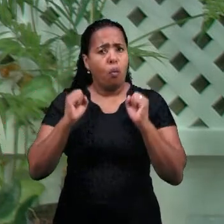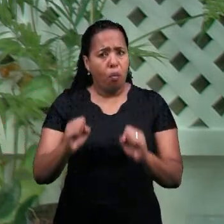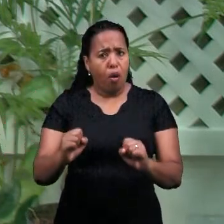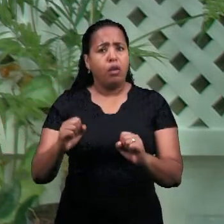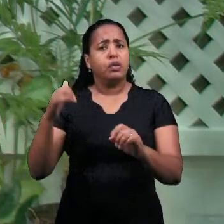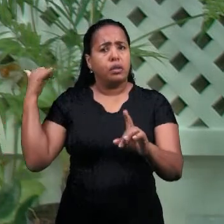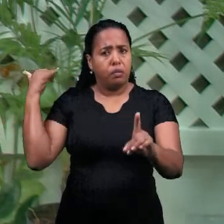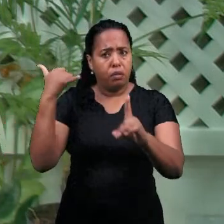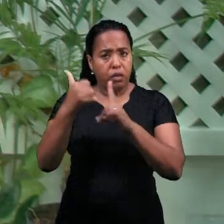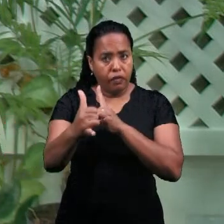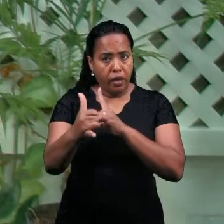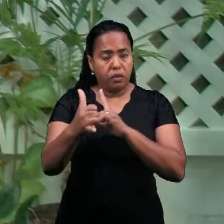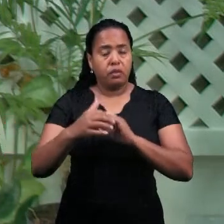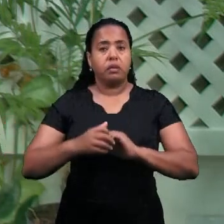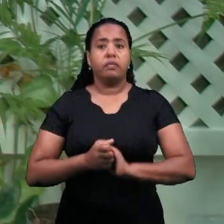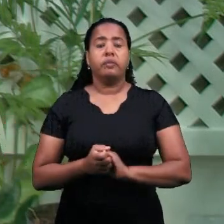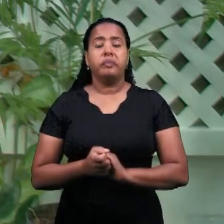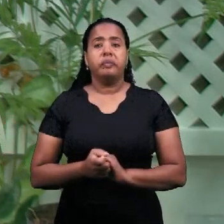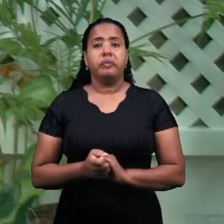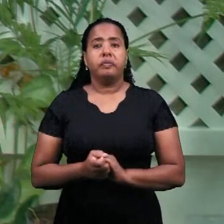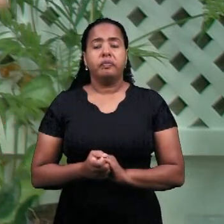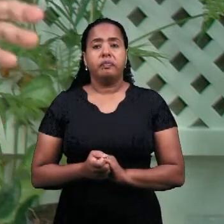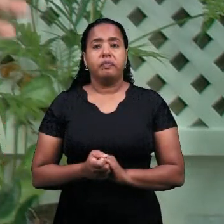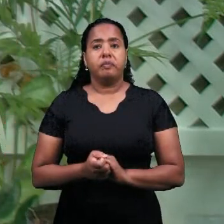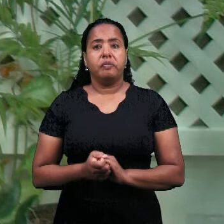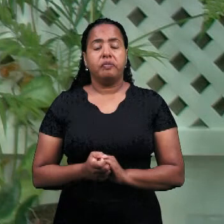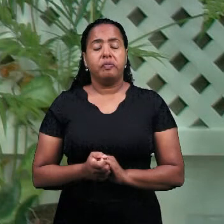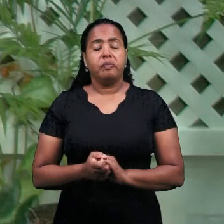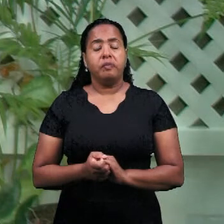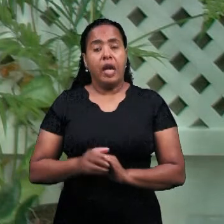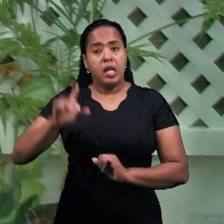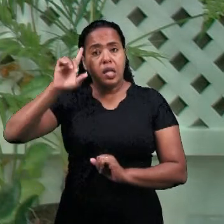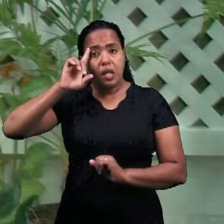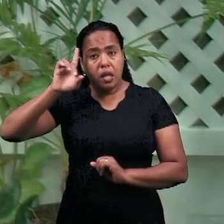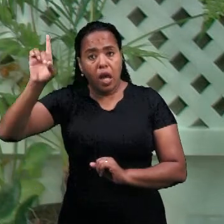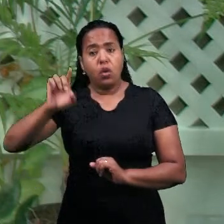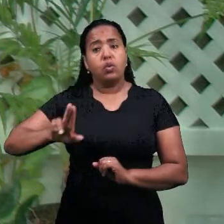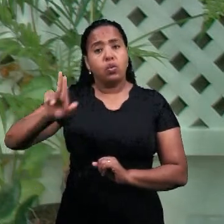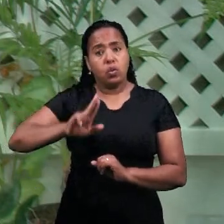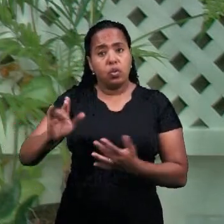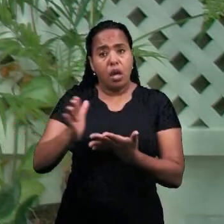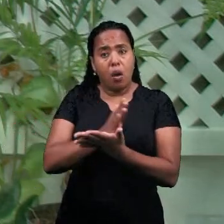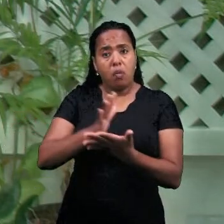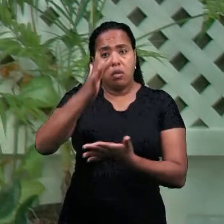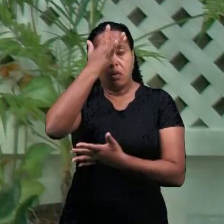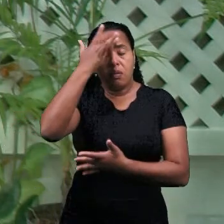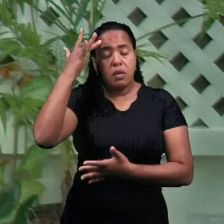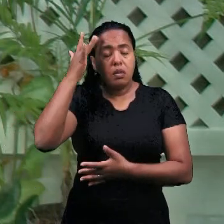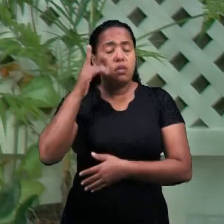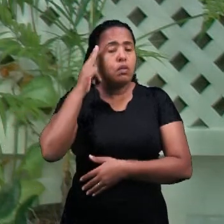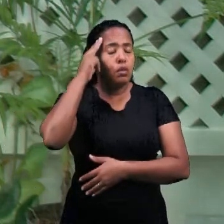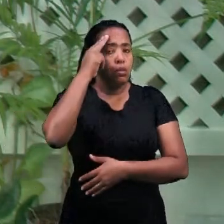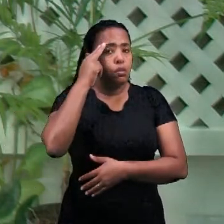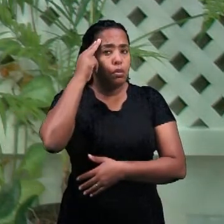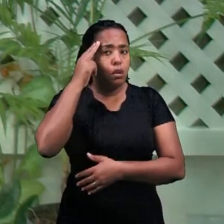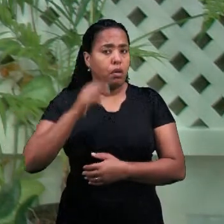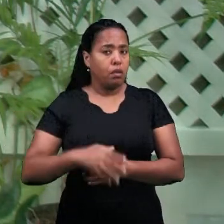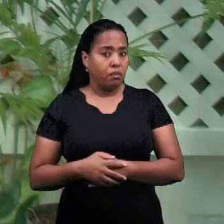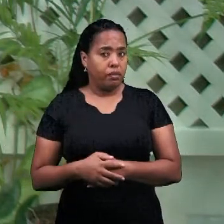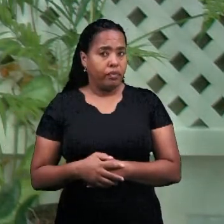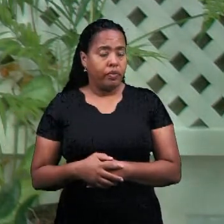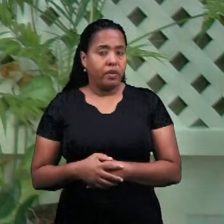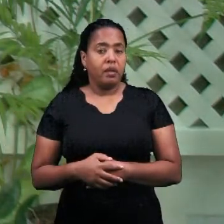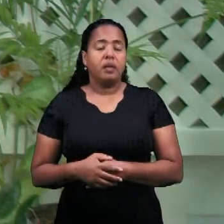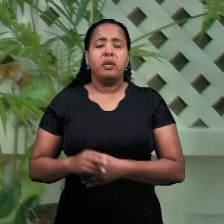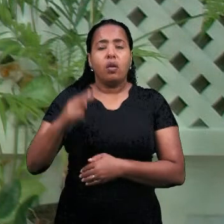prophétique. Donc, il y a des frères qui Dieu utilise dans des rêves, dans des songes. Ce n'est pas un songe